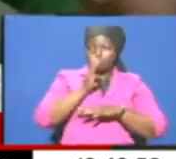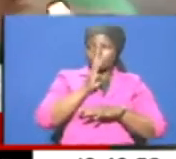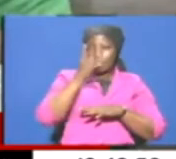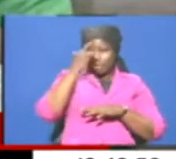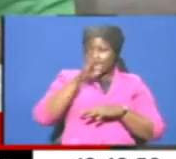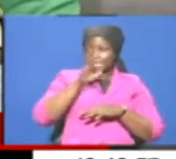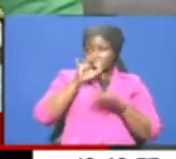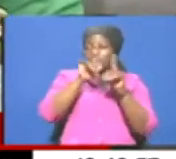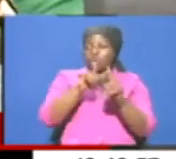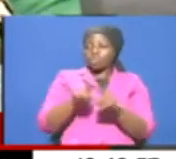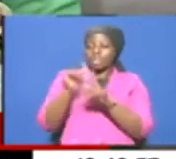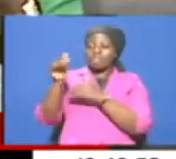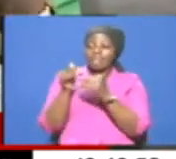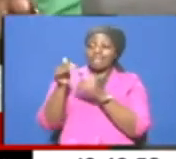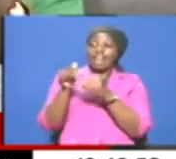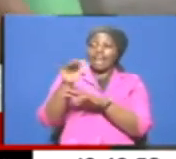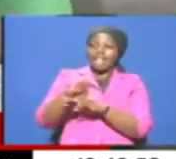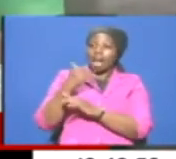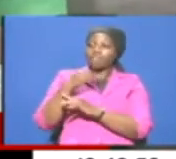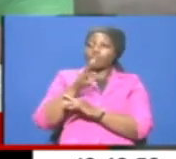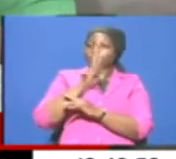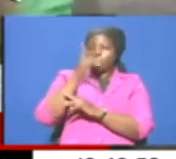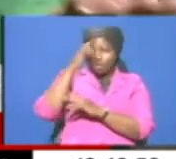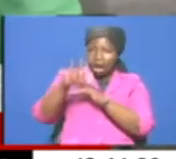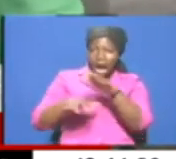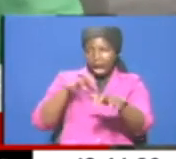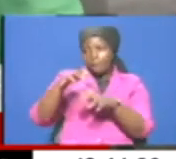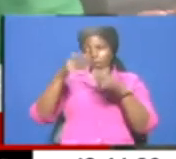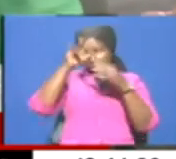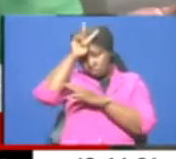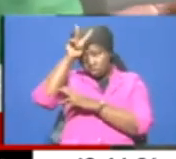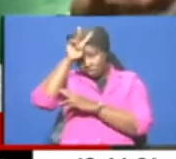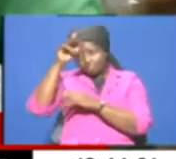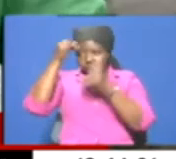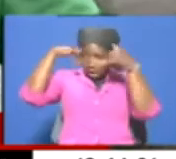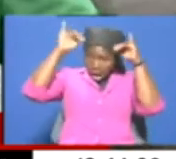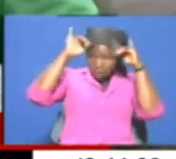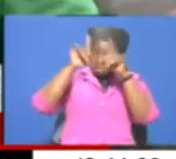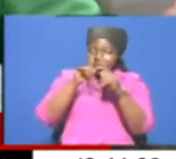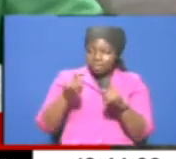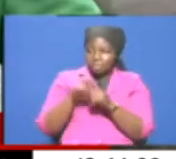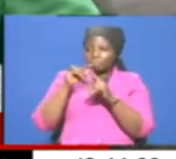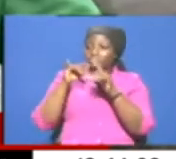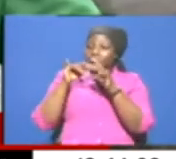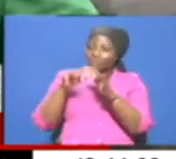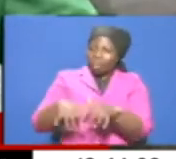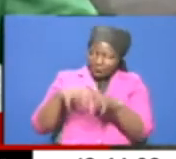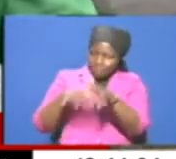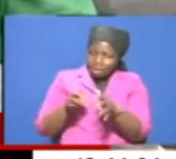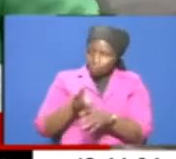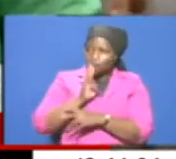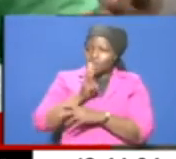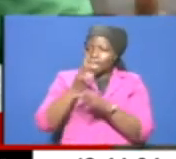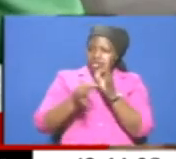hapo karibu kwa eneo kuko na maji ya ng'ombe na mbuzi, na pia maji ya kulima. Yeah. Tukishafanya hivyo, tutakuwa tumeshapiga